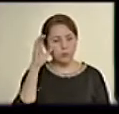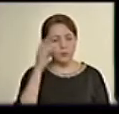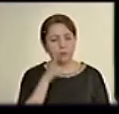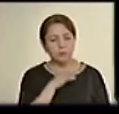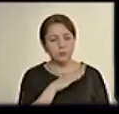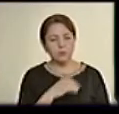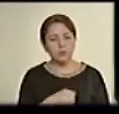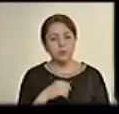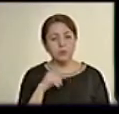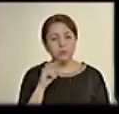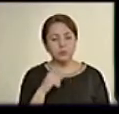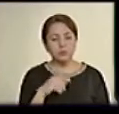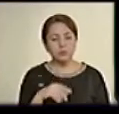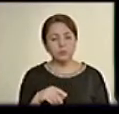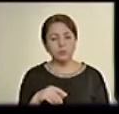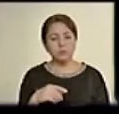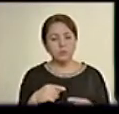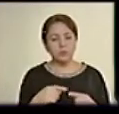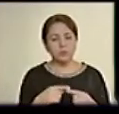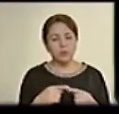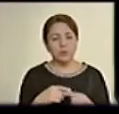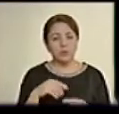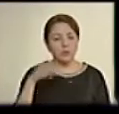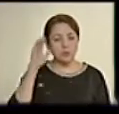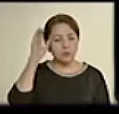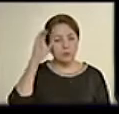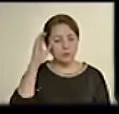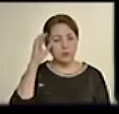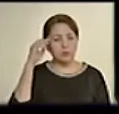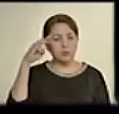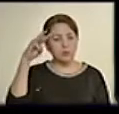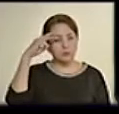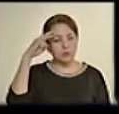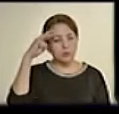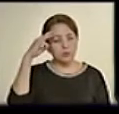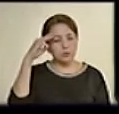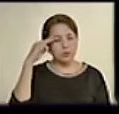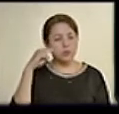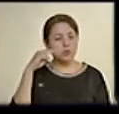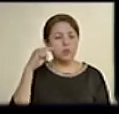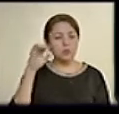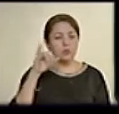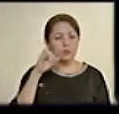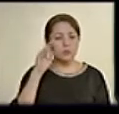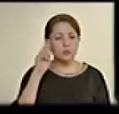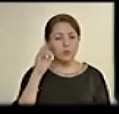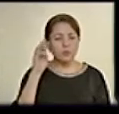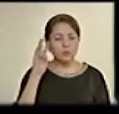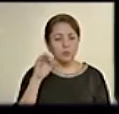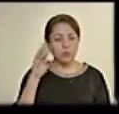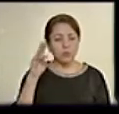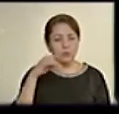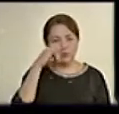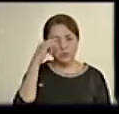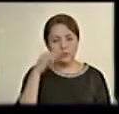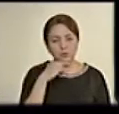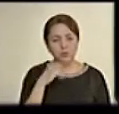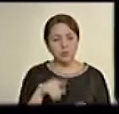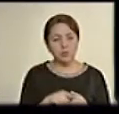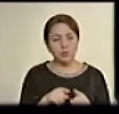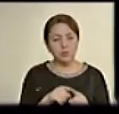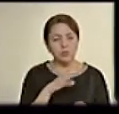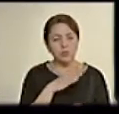Shu barobarida o'zbeklar, tojiklar, turkmanlar, qozoqlar ham mavjud bo'lgan ekan Buxoro